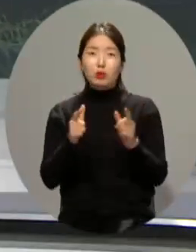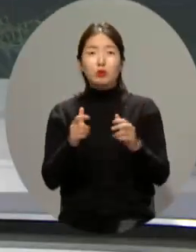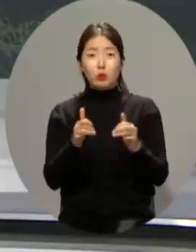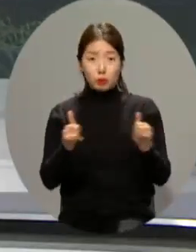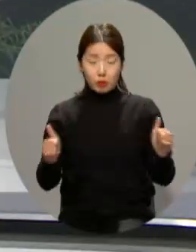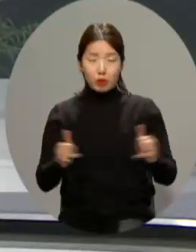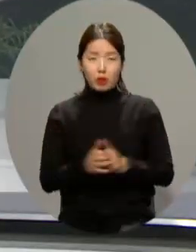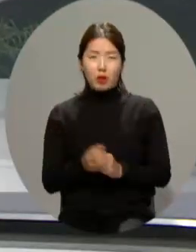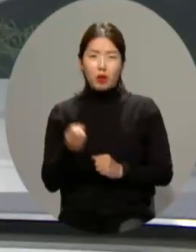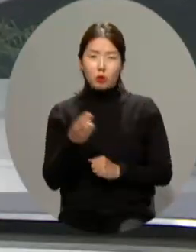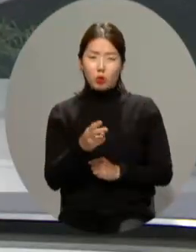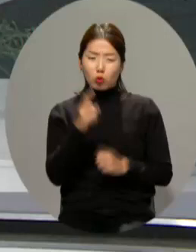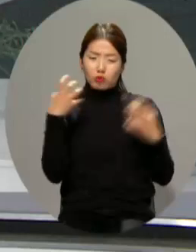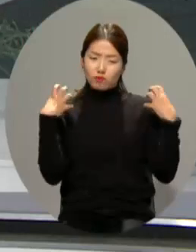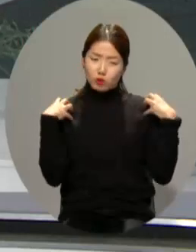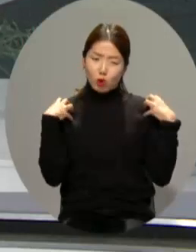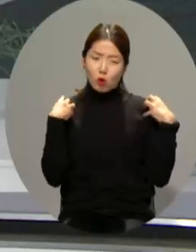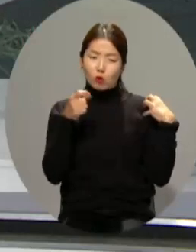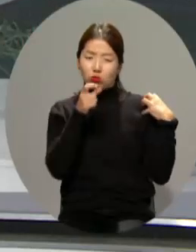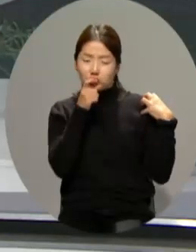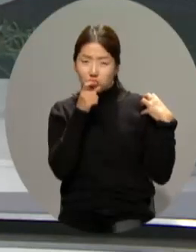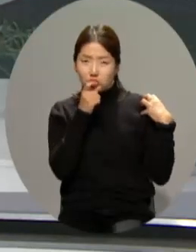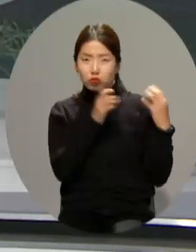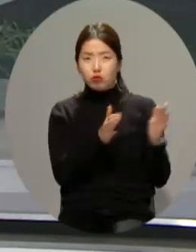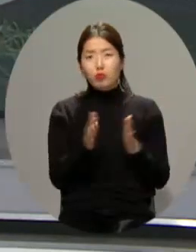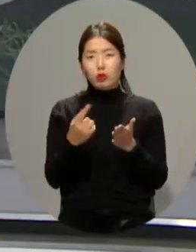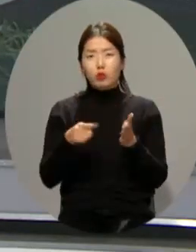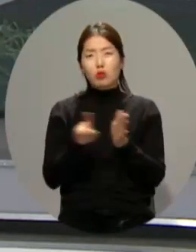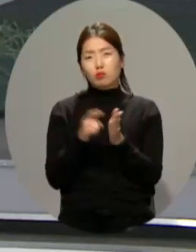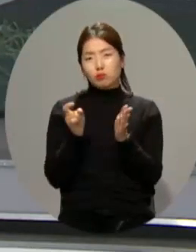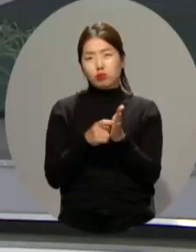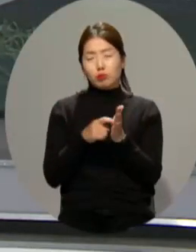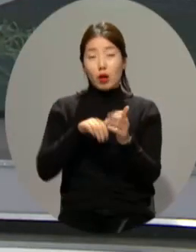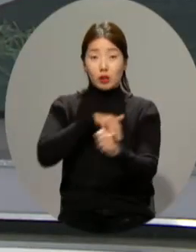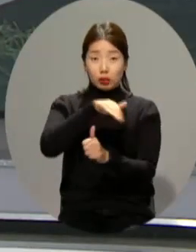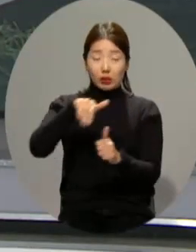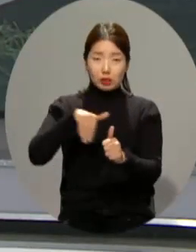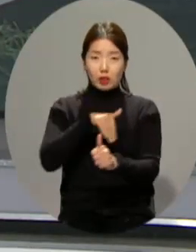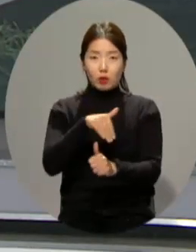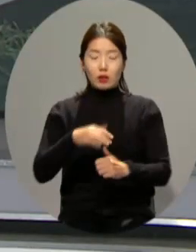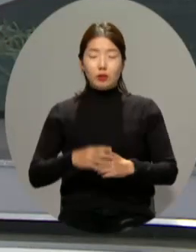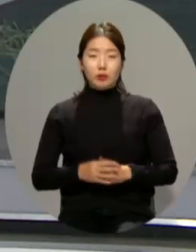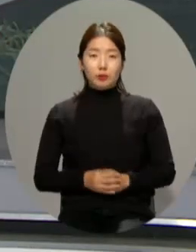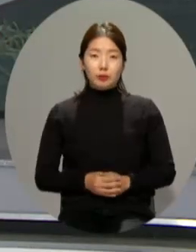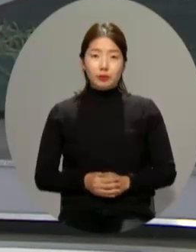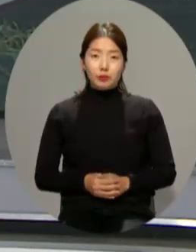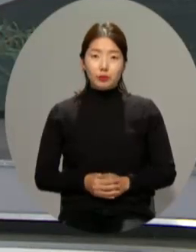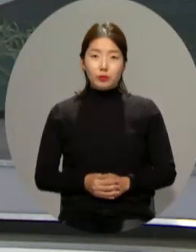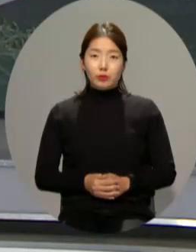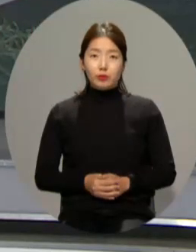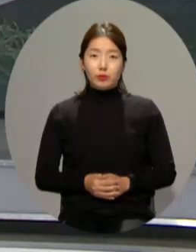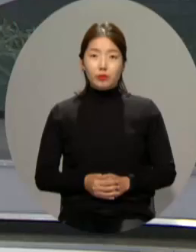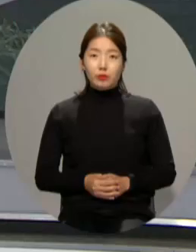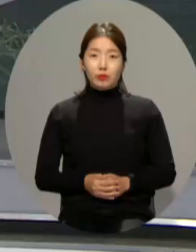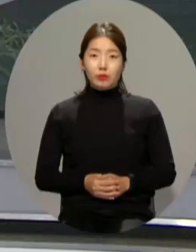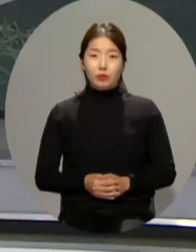농가는 물론 당국도 농업용수 확보에 비상이 걸렸습니다 보도에 조수형 기자입니다